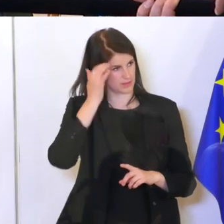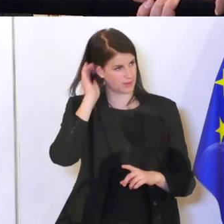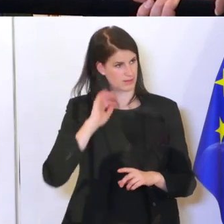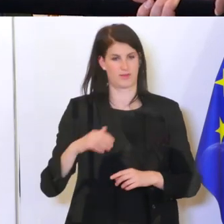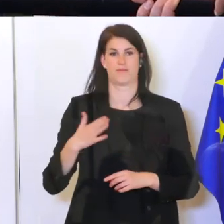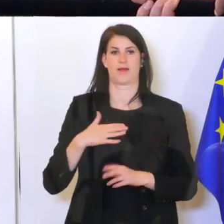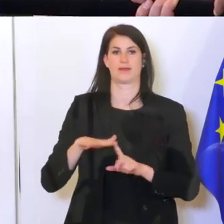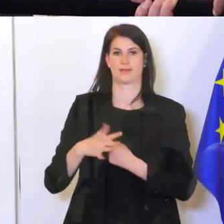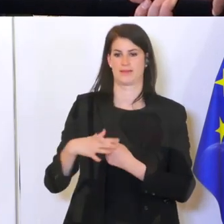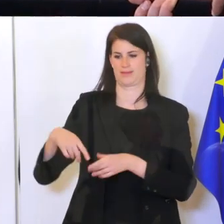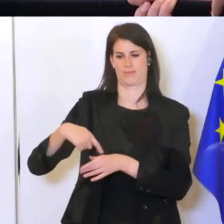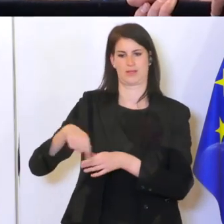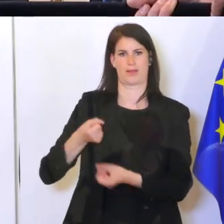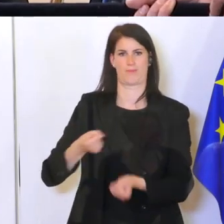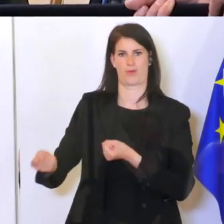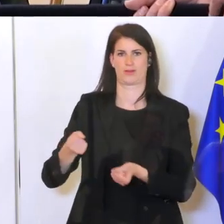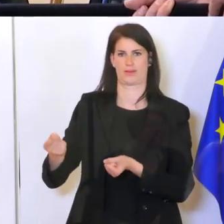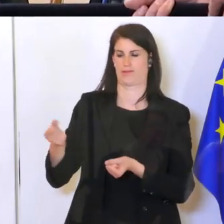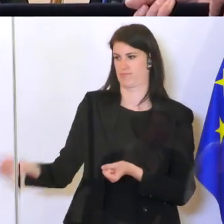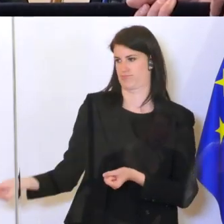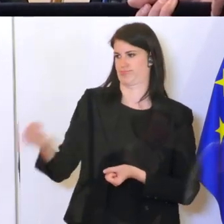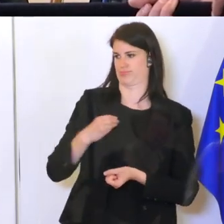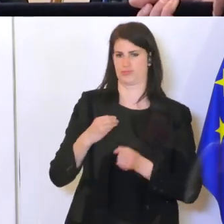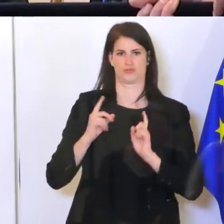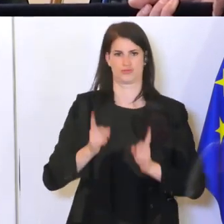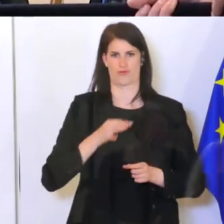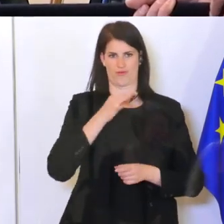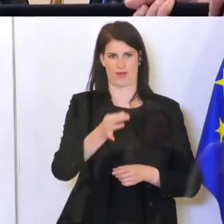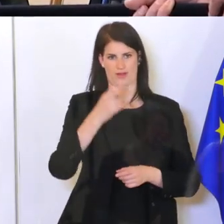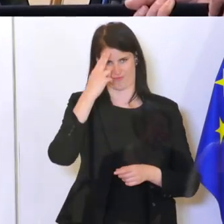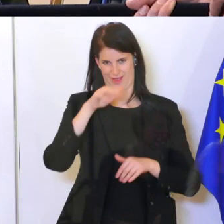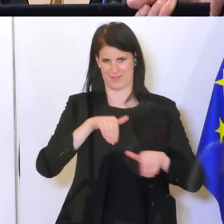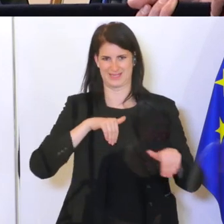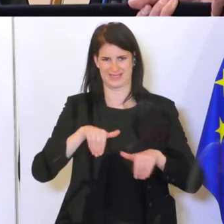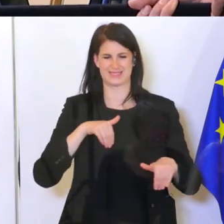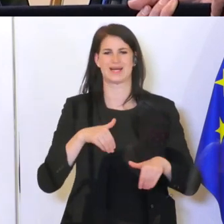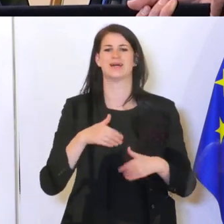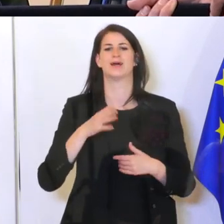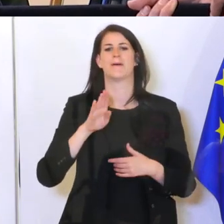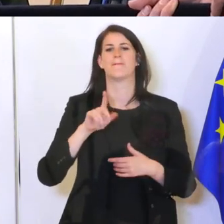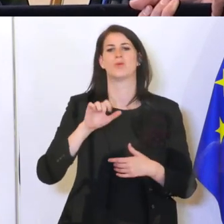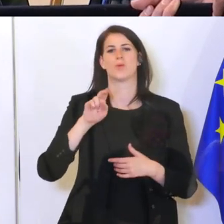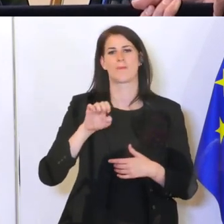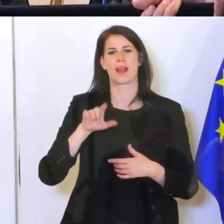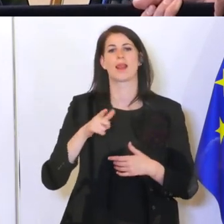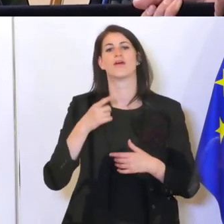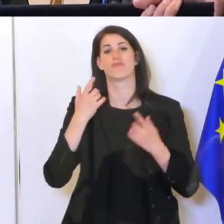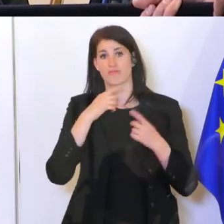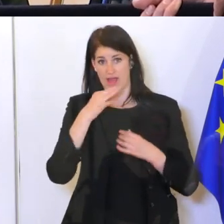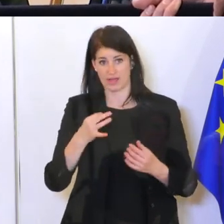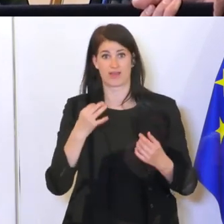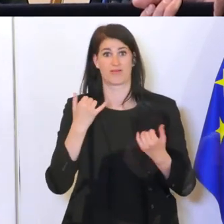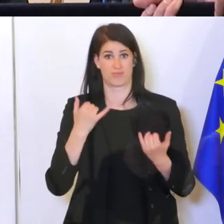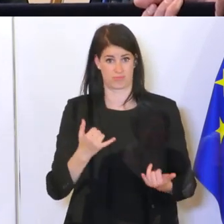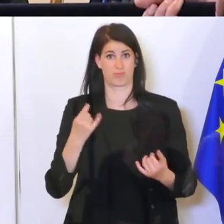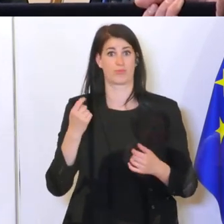Innenpolitik mitgegeben wurde für den Herrn Minister Blümel. Und zwar, wird das Budget nun beschlossen oder nicht? Und wenn ja, ob mit